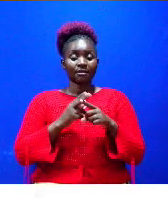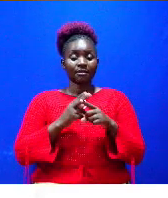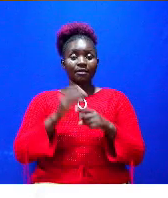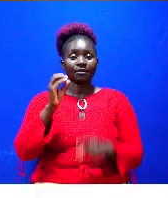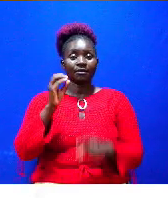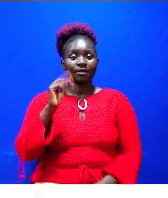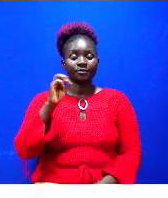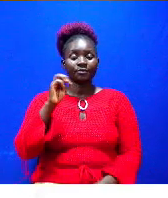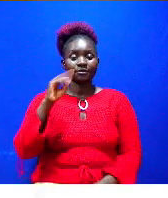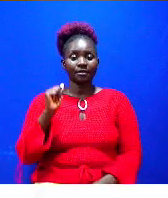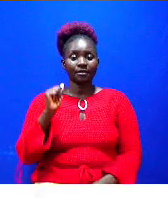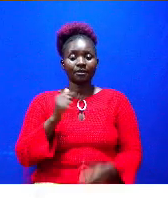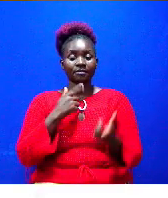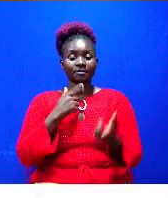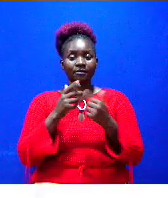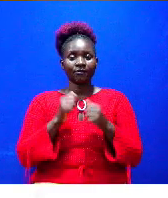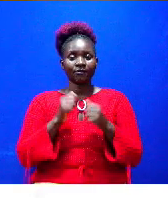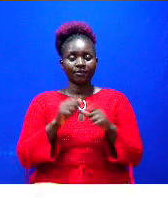C